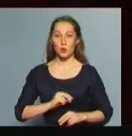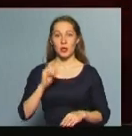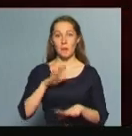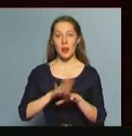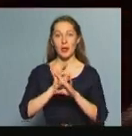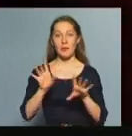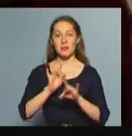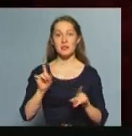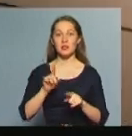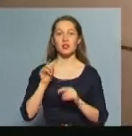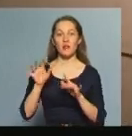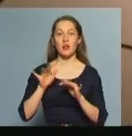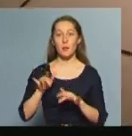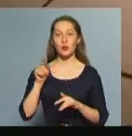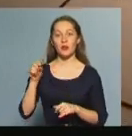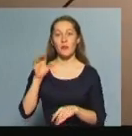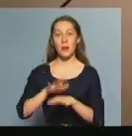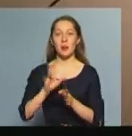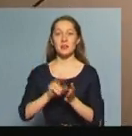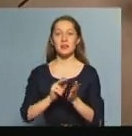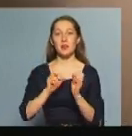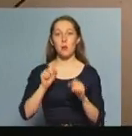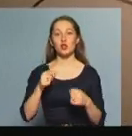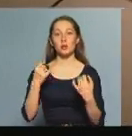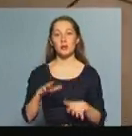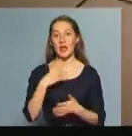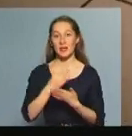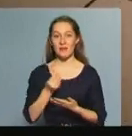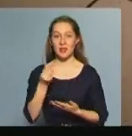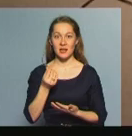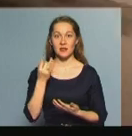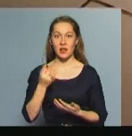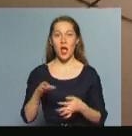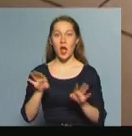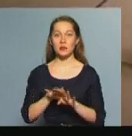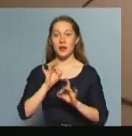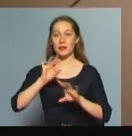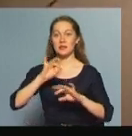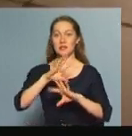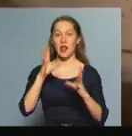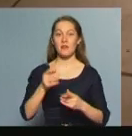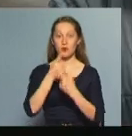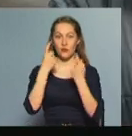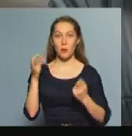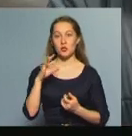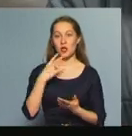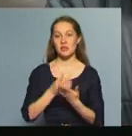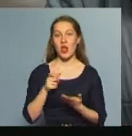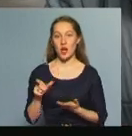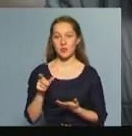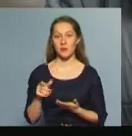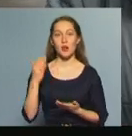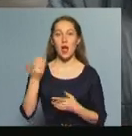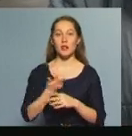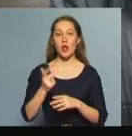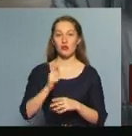Объяснила, из-за сбоя компьютера в банке пенсионерка может лишиться своих денег. Так и выведала все реквизиты карты. Они очень хорошие